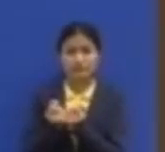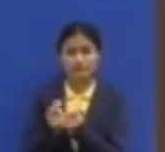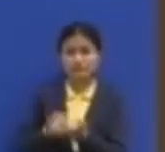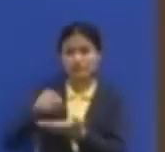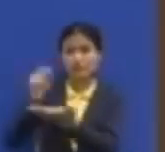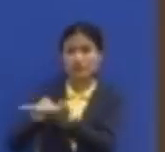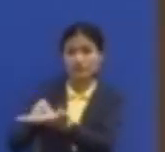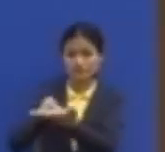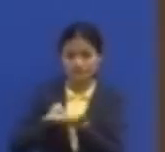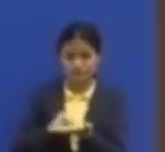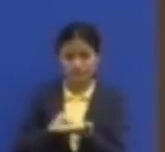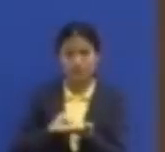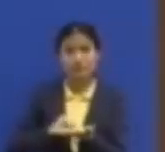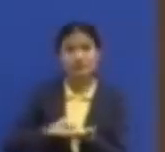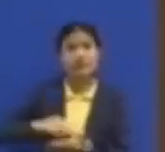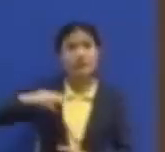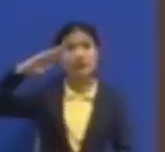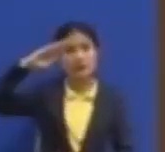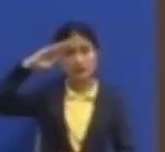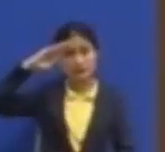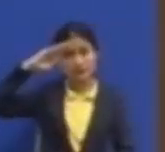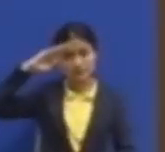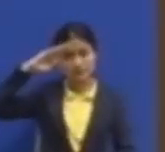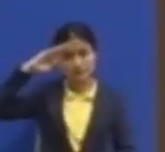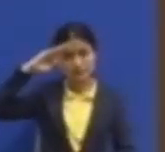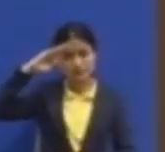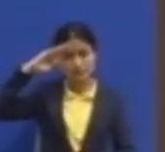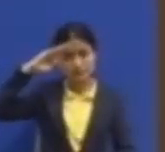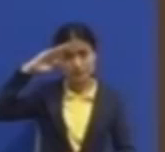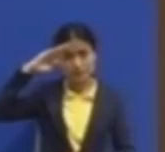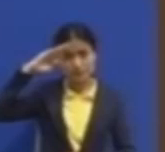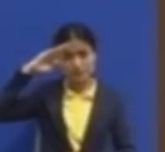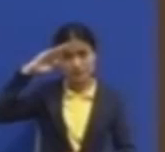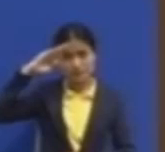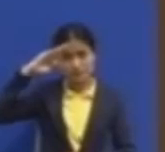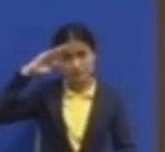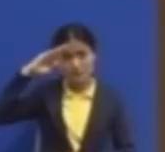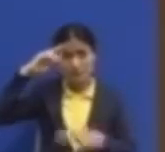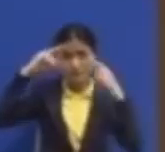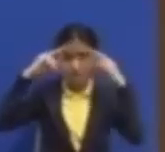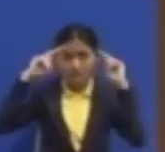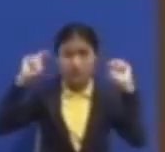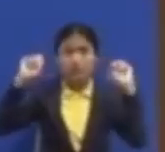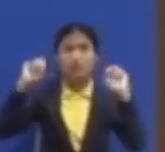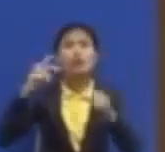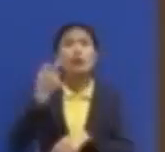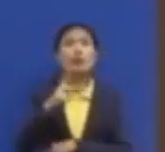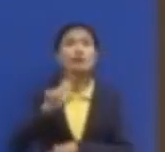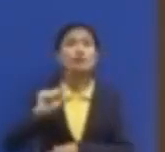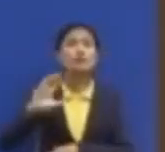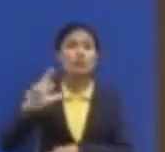จันทร์โอชาหัวหน้าคณะรักษาความสงบแห่งชาติ